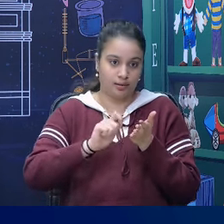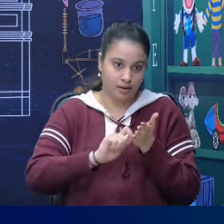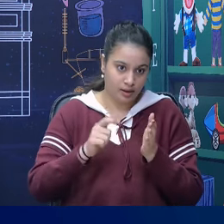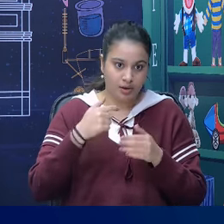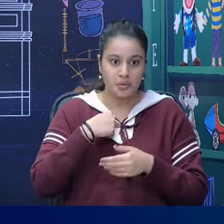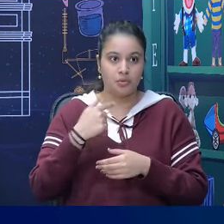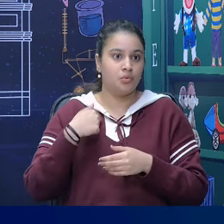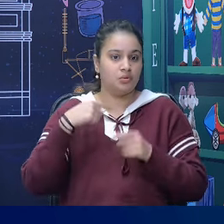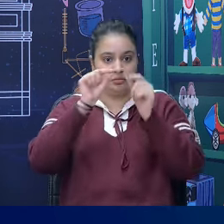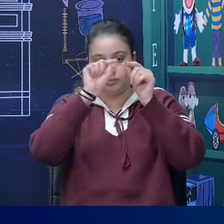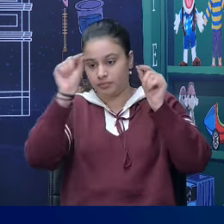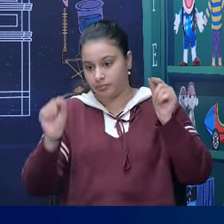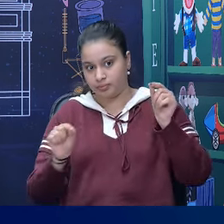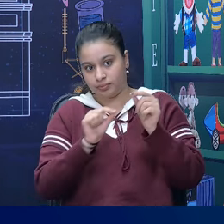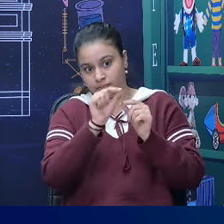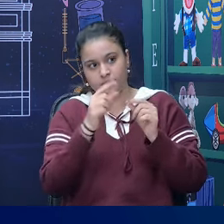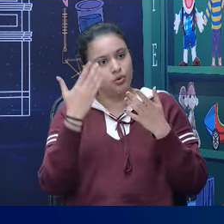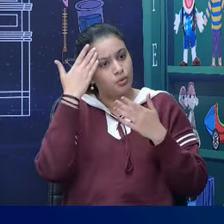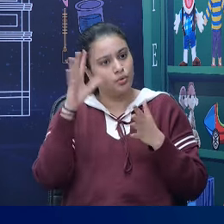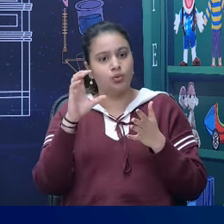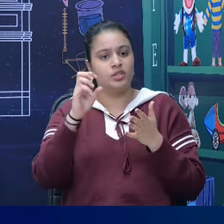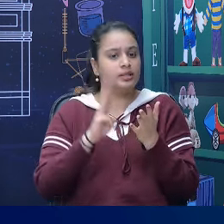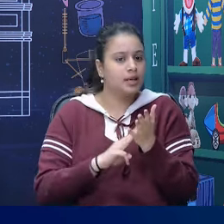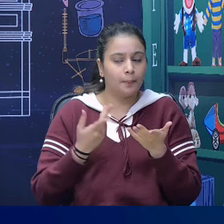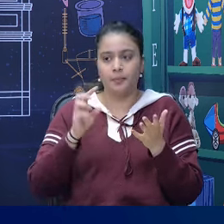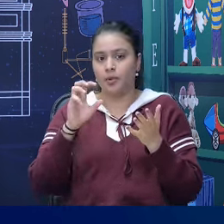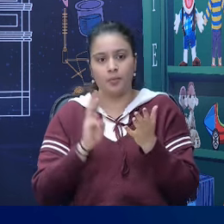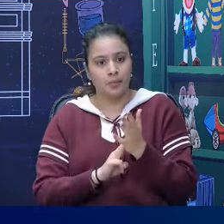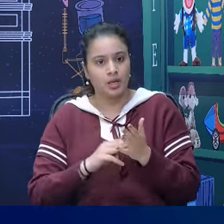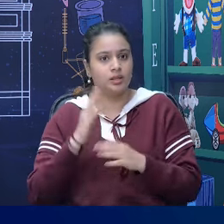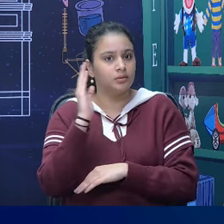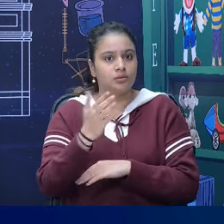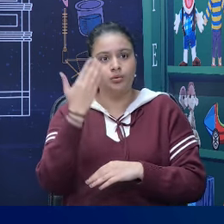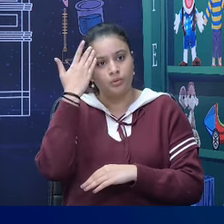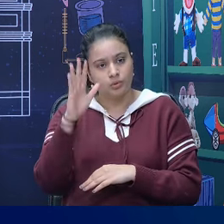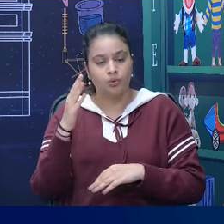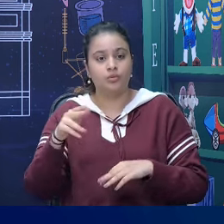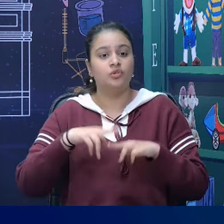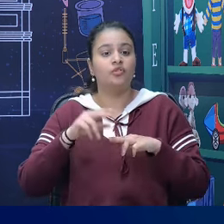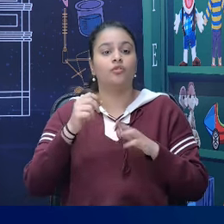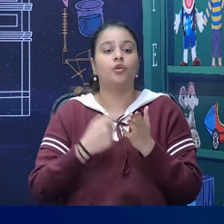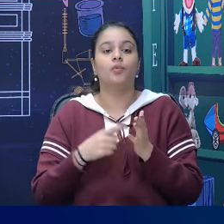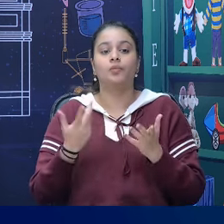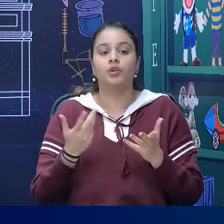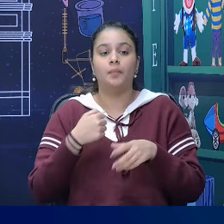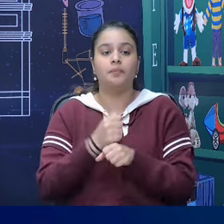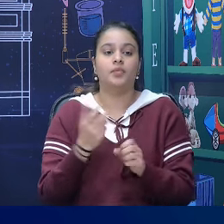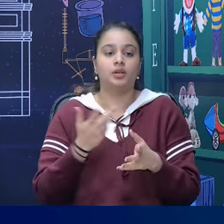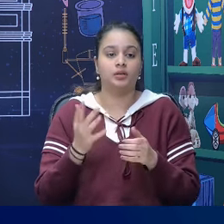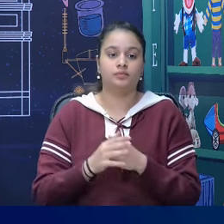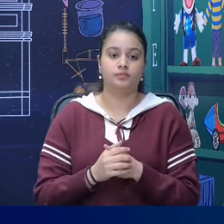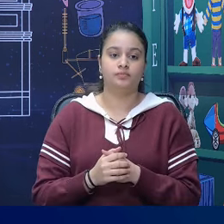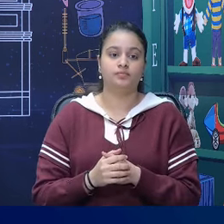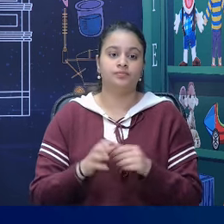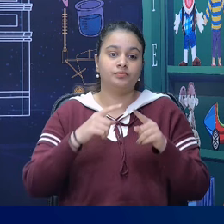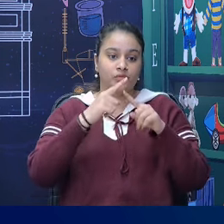जी कितने सेंटीमीटर है अगर मीटर सेंटीमीटर में बात करें तो कितने सेंटीमीटर है तो हम उसका फार्मूला क्या बनाया हमने x हो सकता